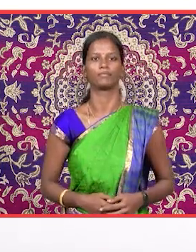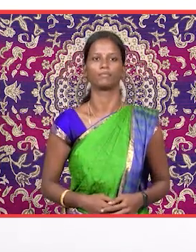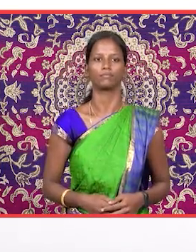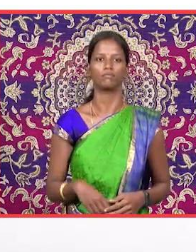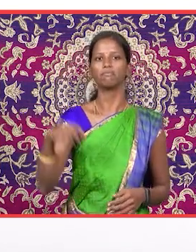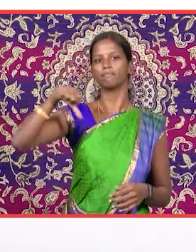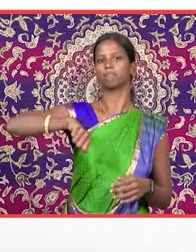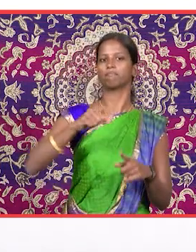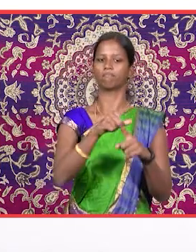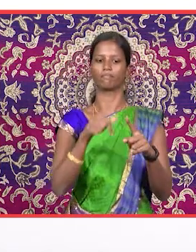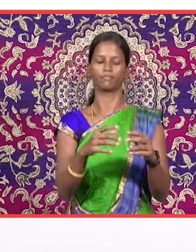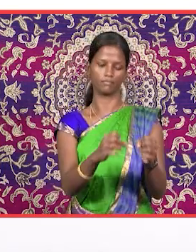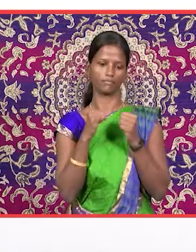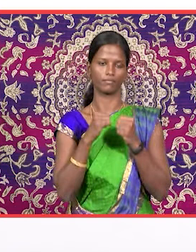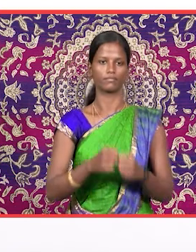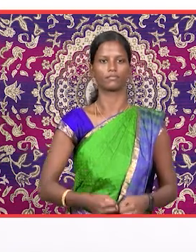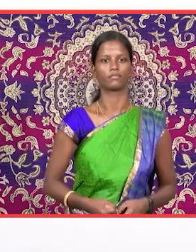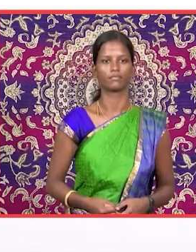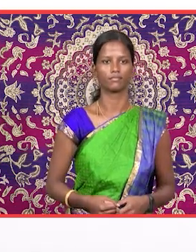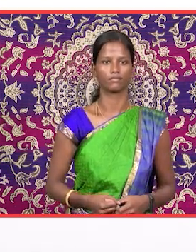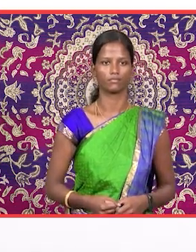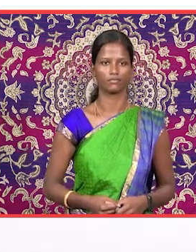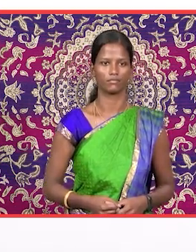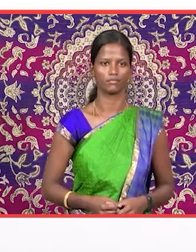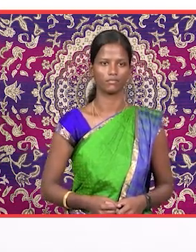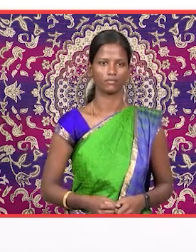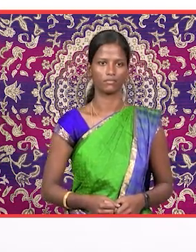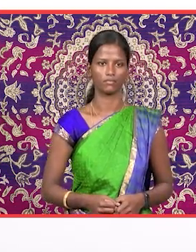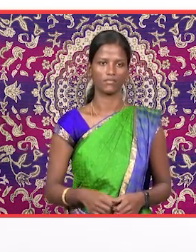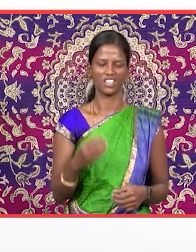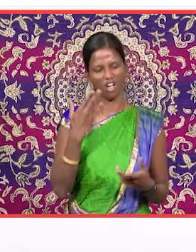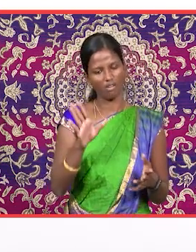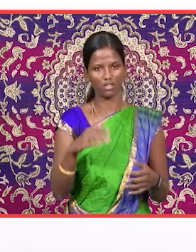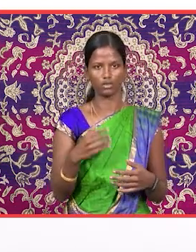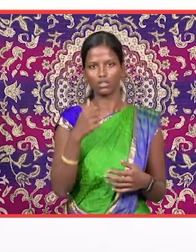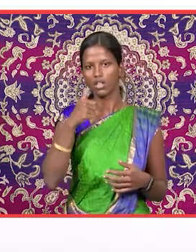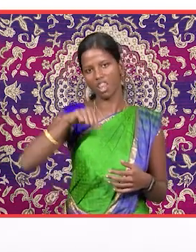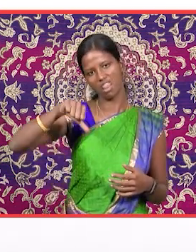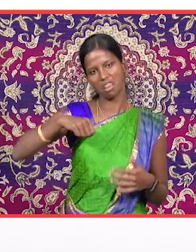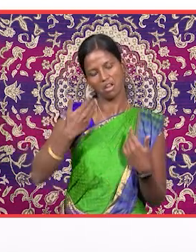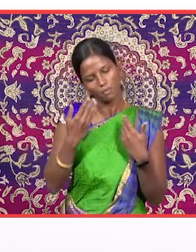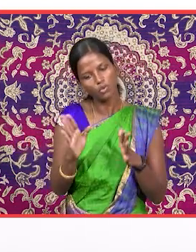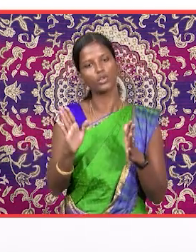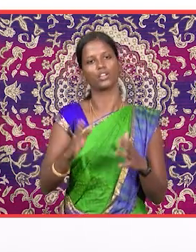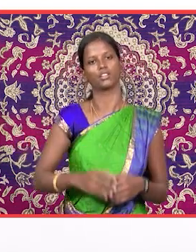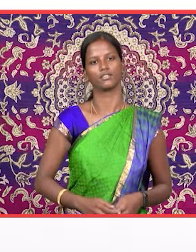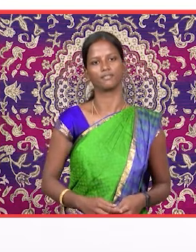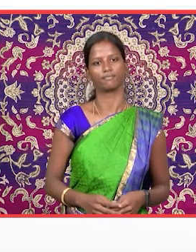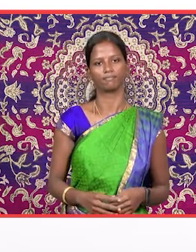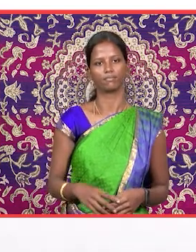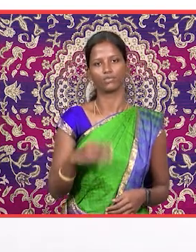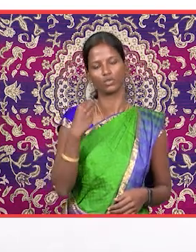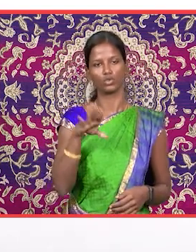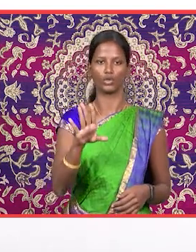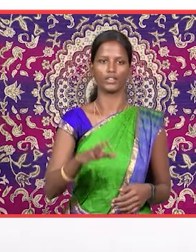விற்கப்படுகிறது எனில் நட்ட சதவீதத்தை கண்டறியவும். அவங்களே சொல்லிட்டாங்க நட்டம் அப்படின்னு சொல்லிட்டு. ஸோ இப்போ நட்ட சதவீதம்